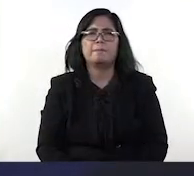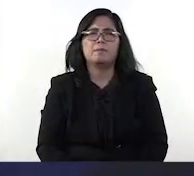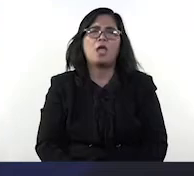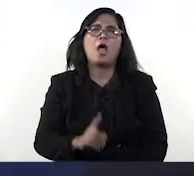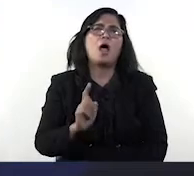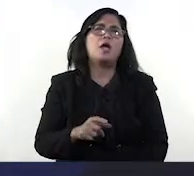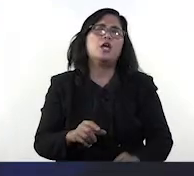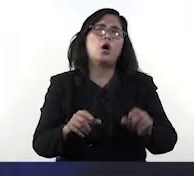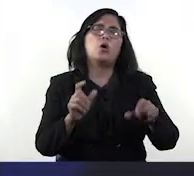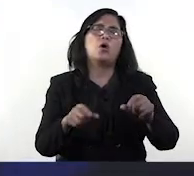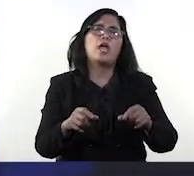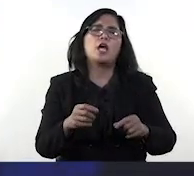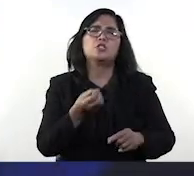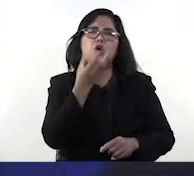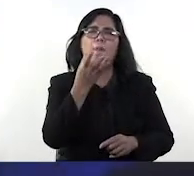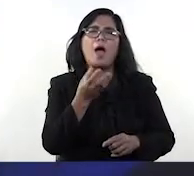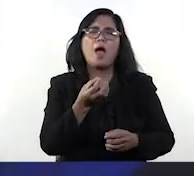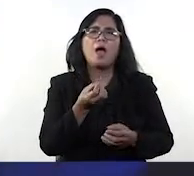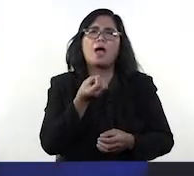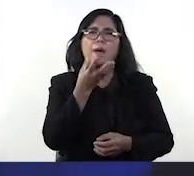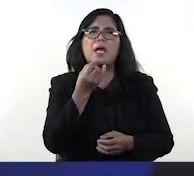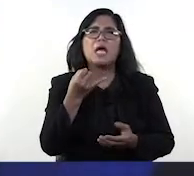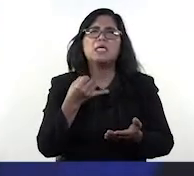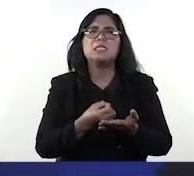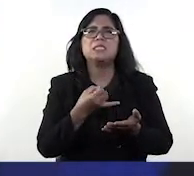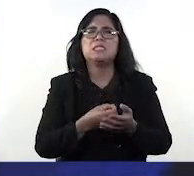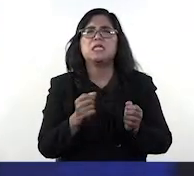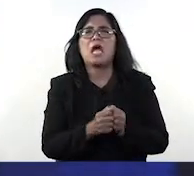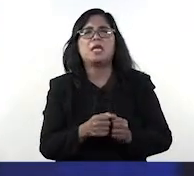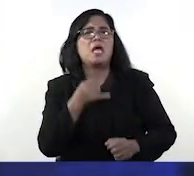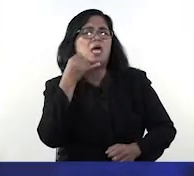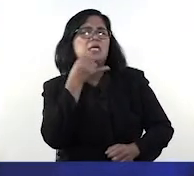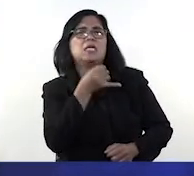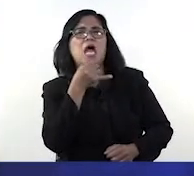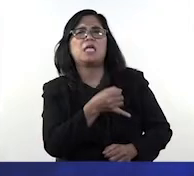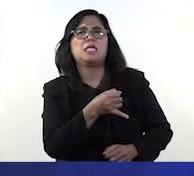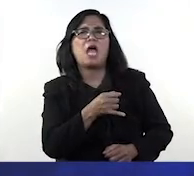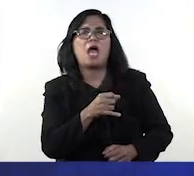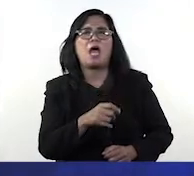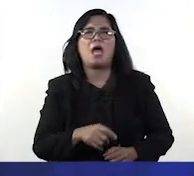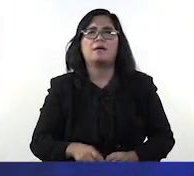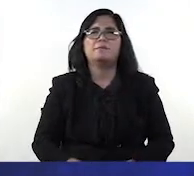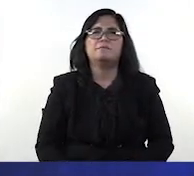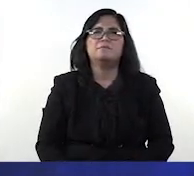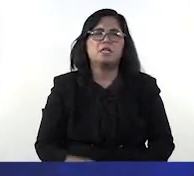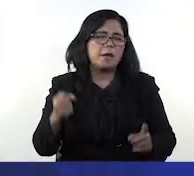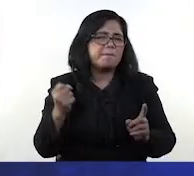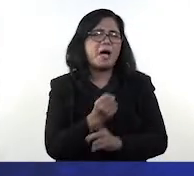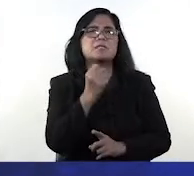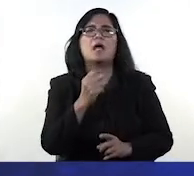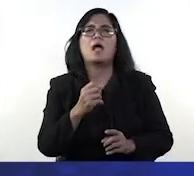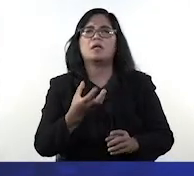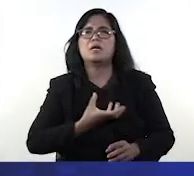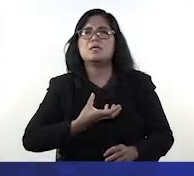Hai ada orang yang coba mengabarkan Injil Hai dengan menghina Hai ada orang yang cowok mengabarkan Injil dengan